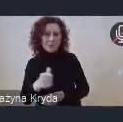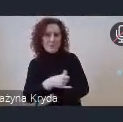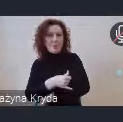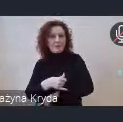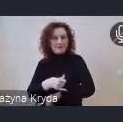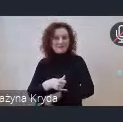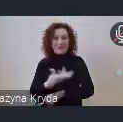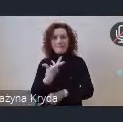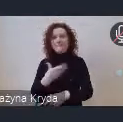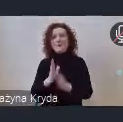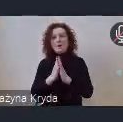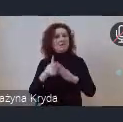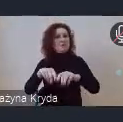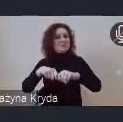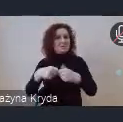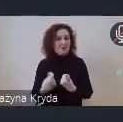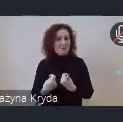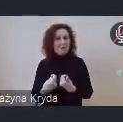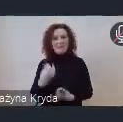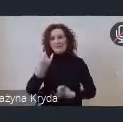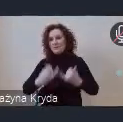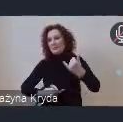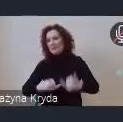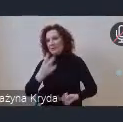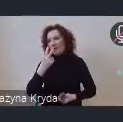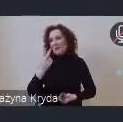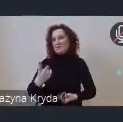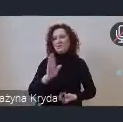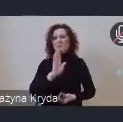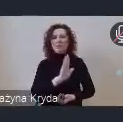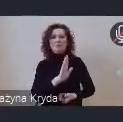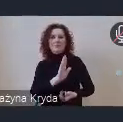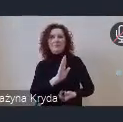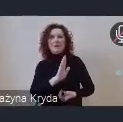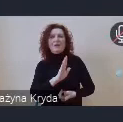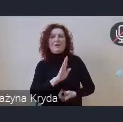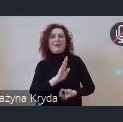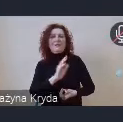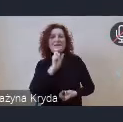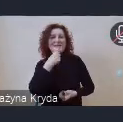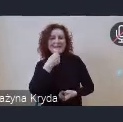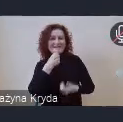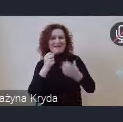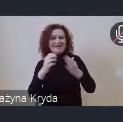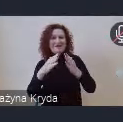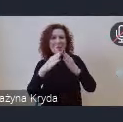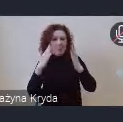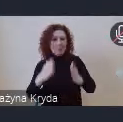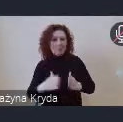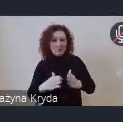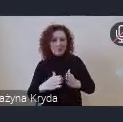Jeżeli gdzieś się okaże że jesteście w starym budynku w którym o dostępności możecie tylko pomarzyć o dostępności architektonicznej